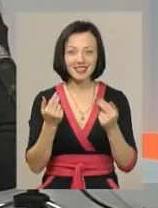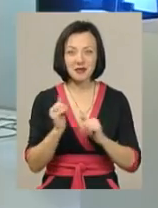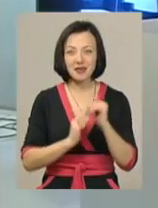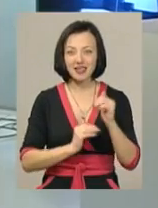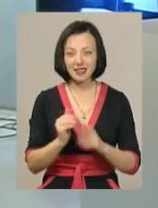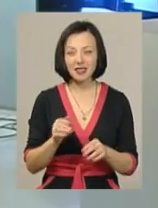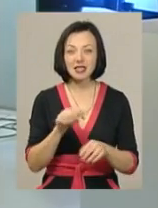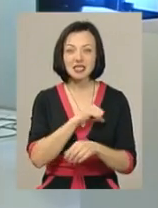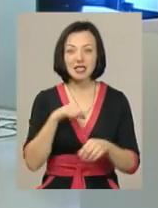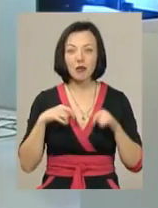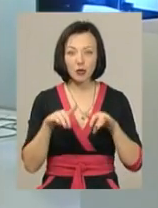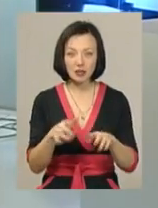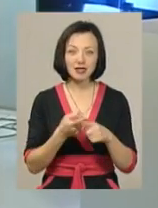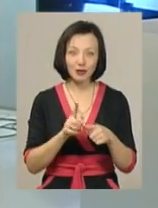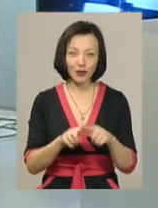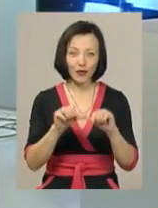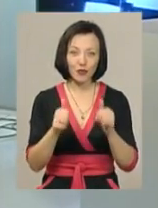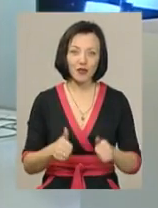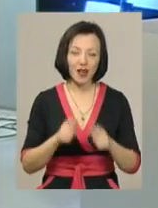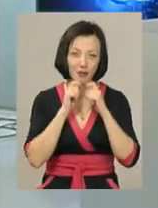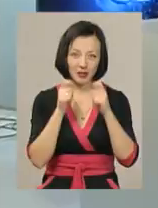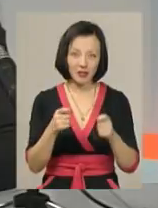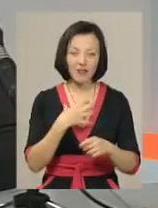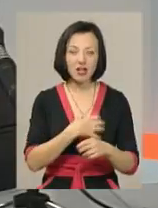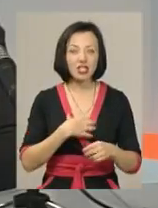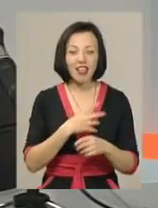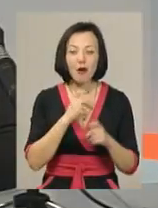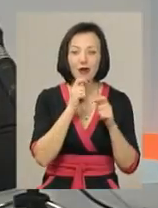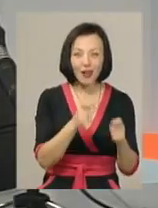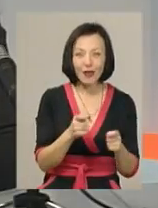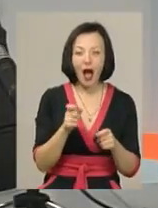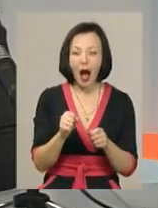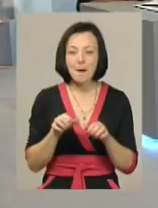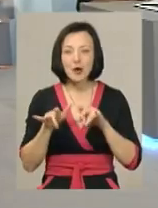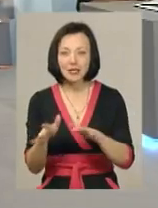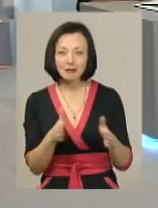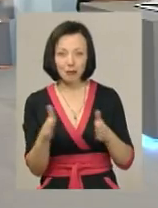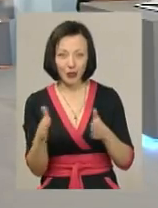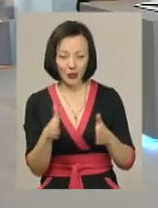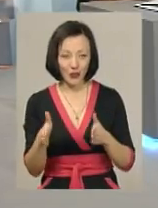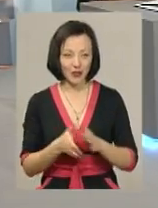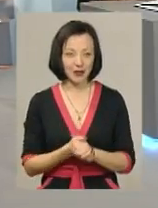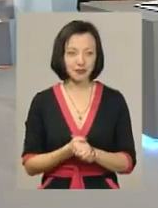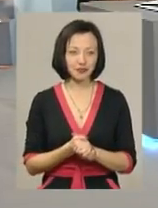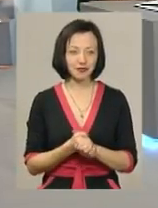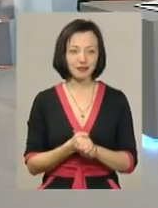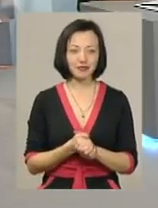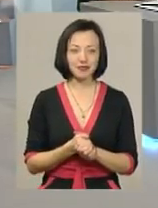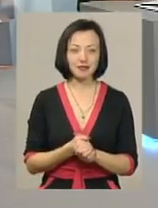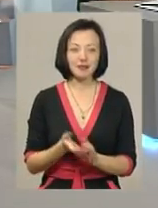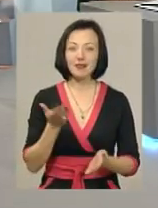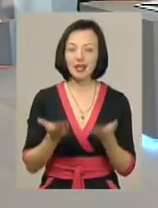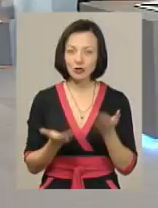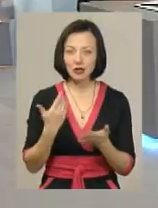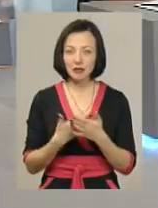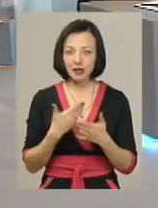фактично сам процес оцього формування цього подарун важливий не самий подарунок а процес підготовки до нього да Тим паче Якщо ми візьмемо